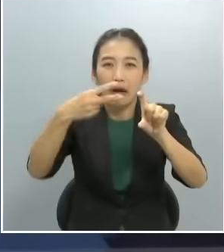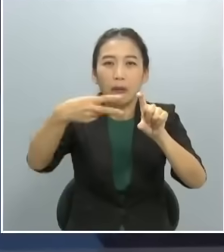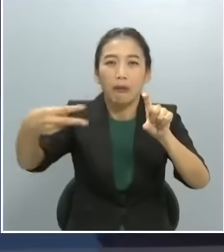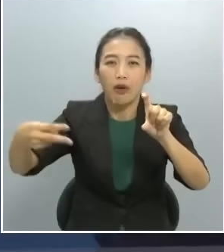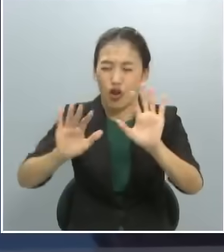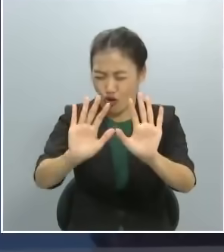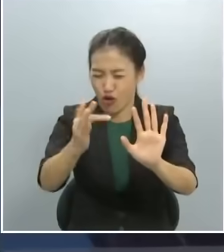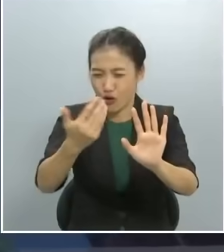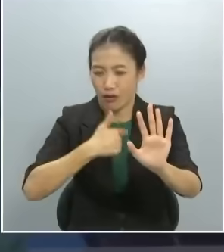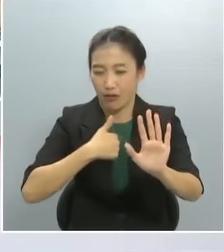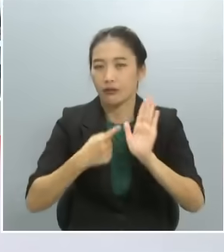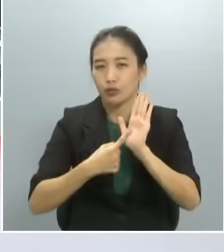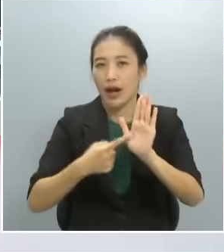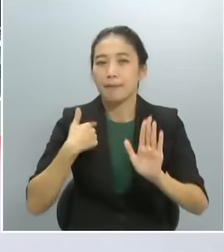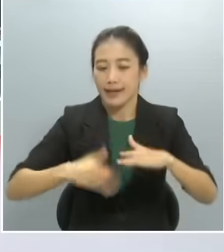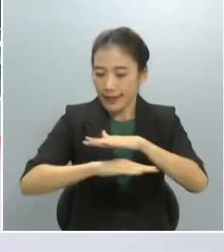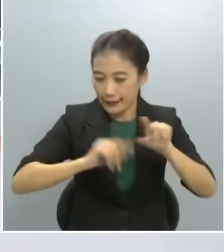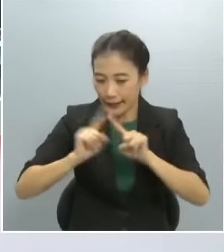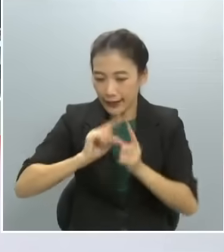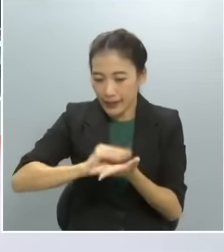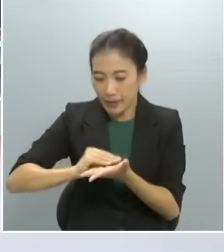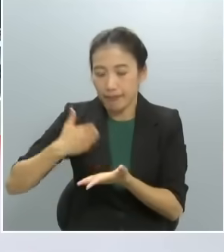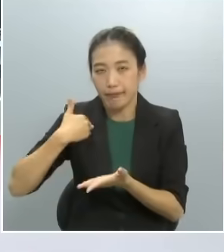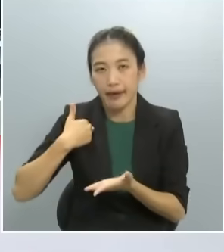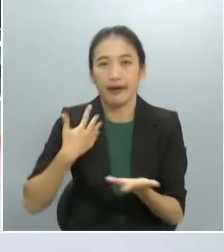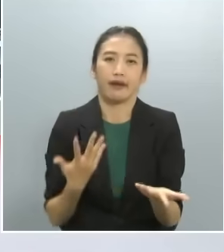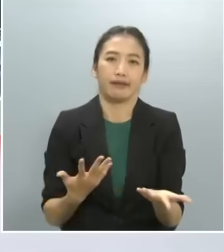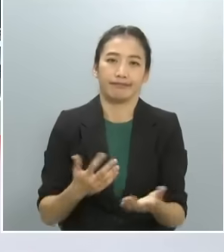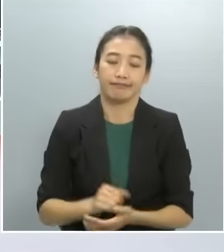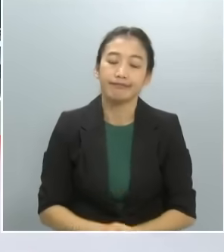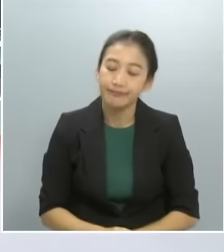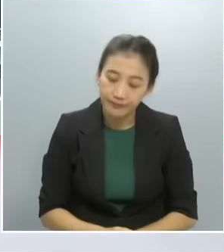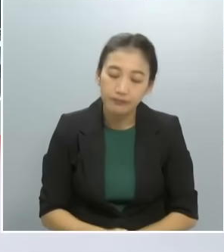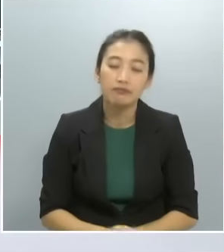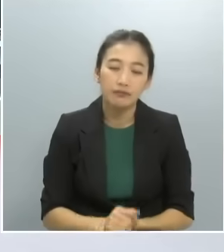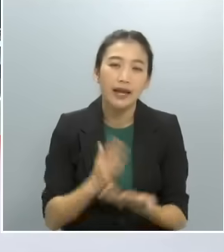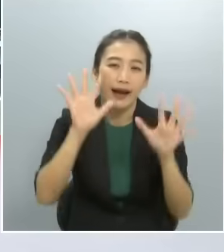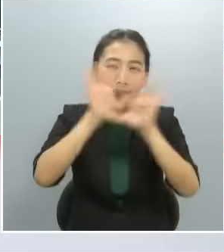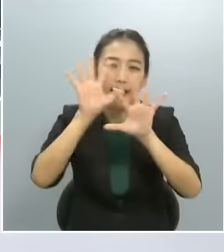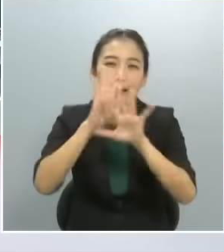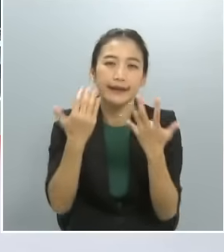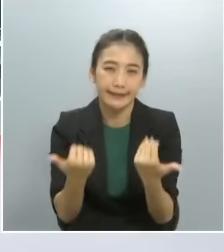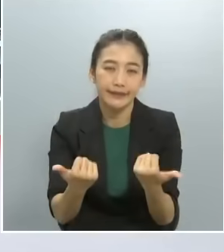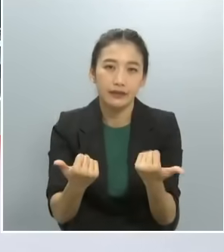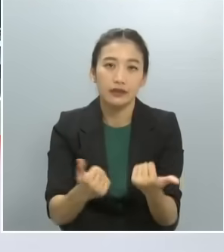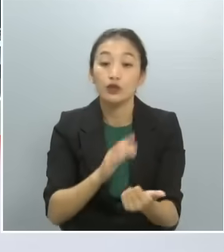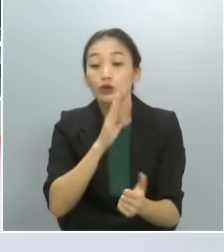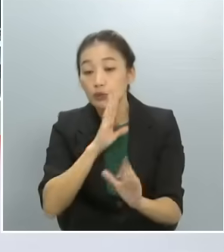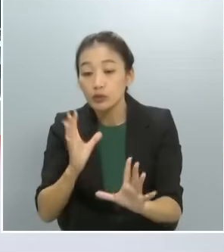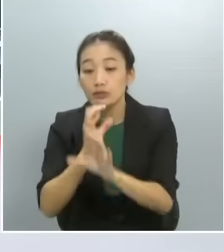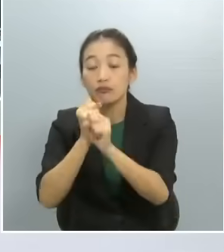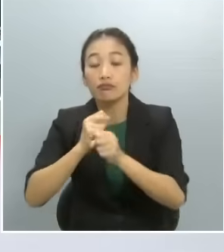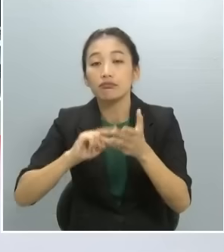ให้ดูเดี๋ยวให้ดูมีอยู่เนี่ยดูดิคุณผู้ชมเพราะฉะนั้นเนี่ยอันไหนที่แบบเรามองข้ามได้ก็